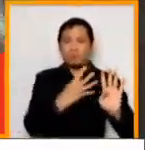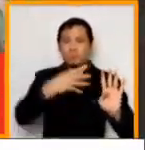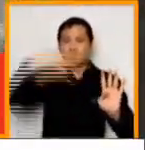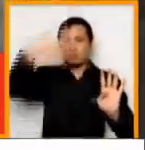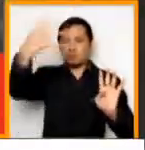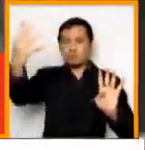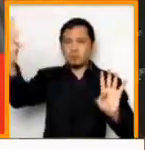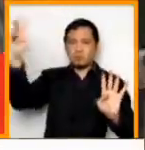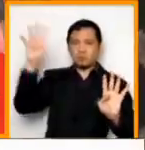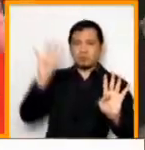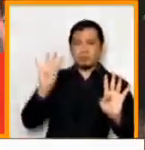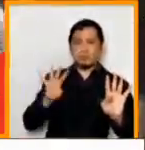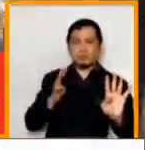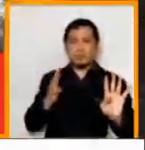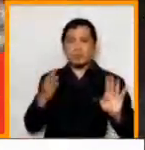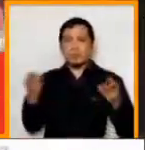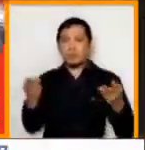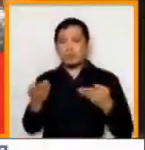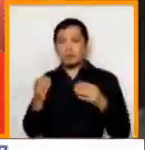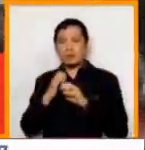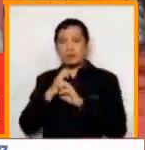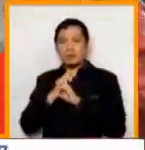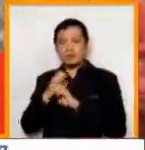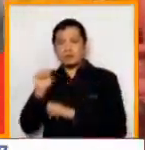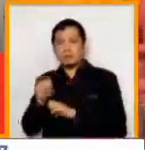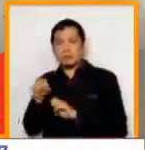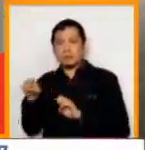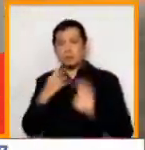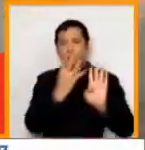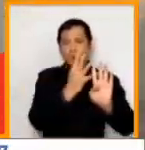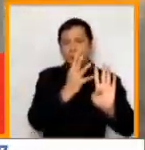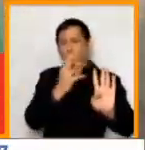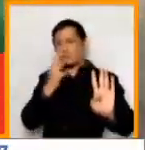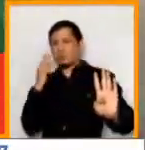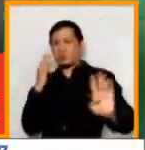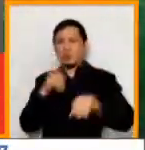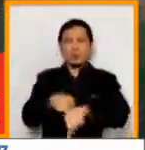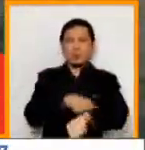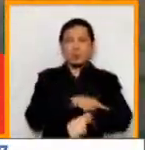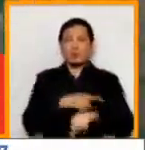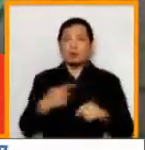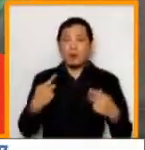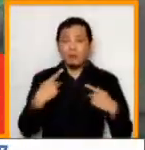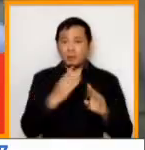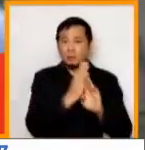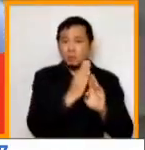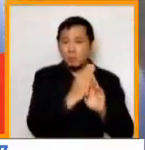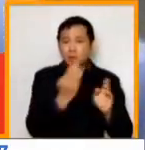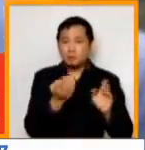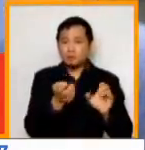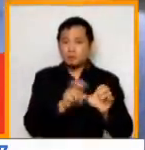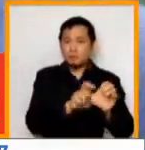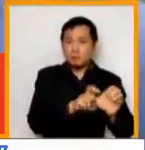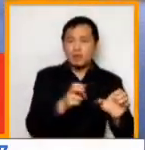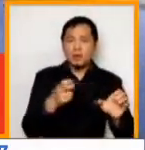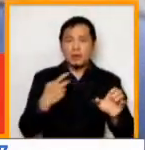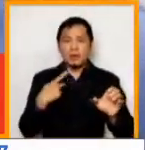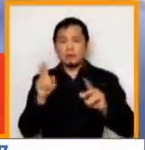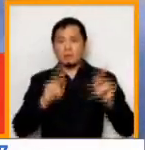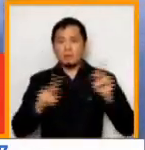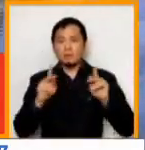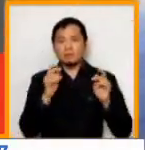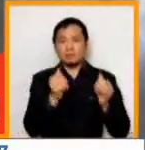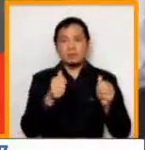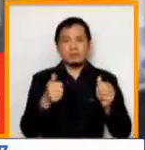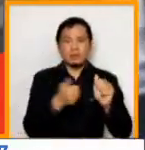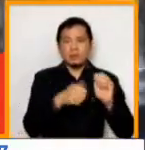sa EDSA southbound. Dahil meron namang pila ng mga bus, umuusad naman yung pila ng pasahero at tuloy-tuloy din silang